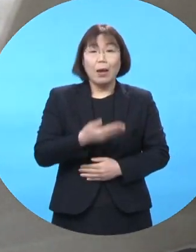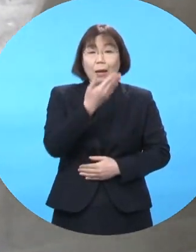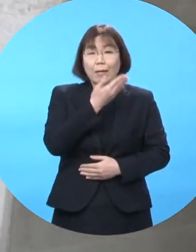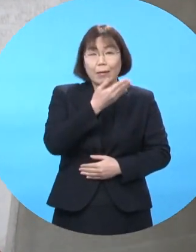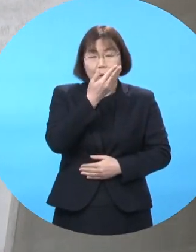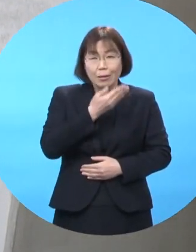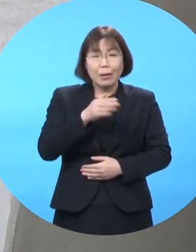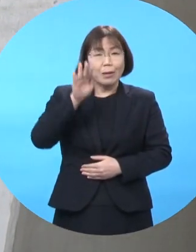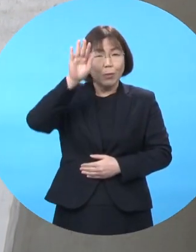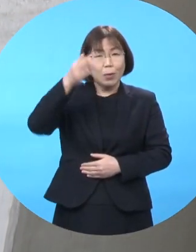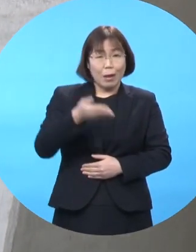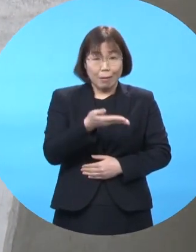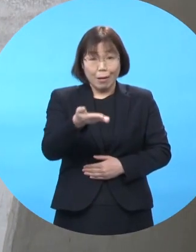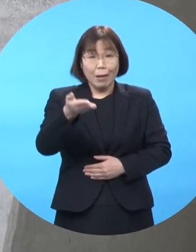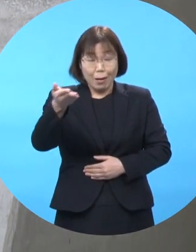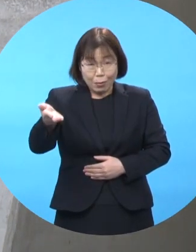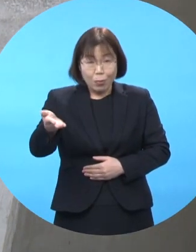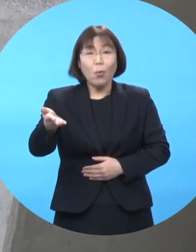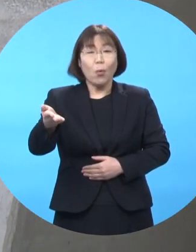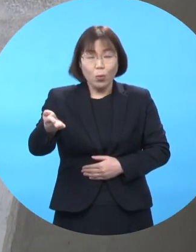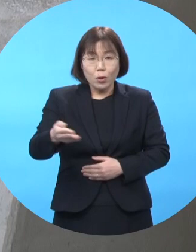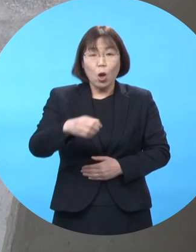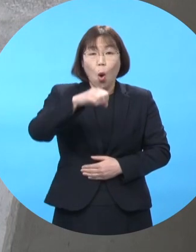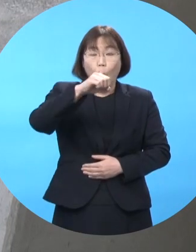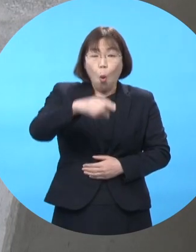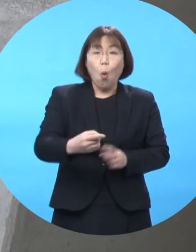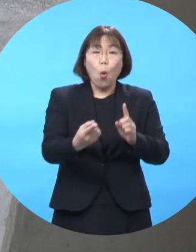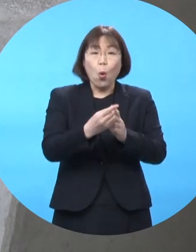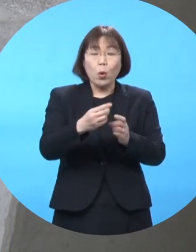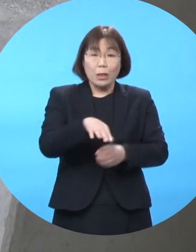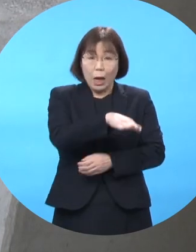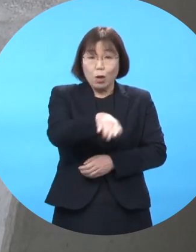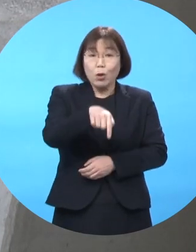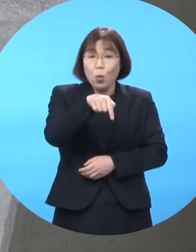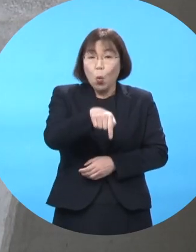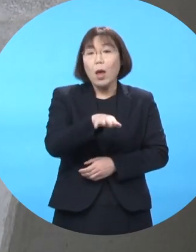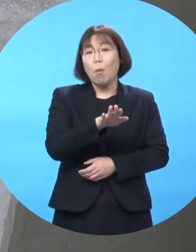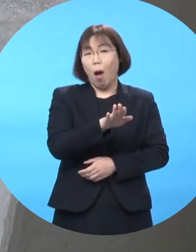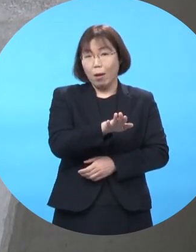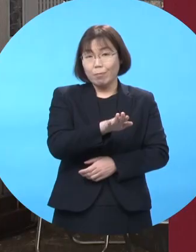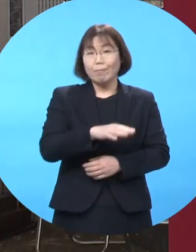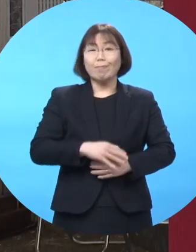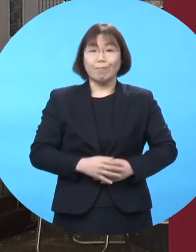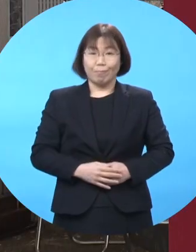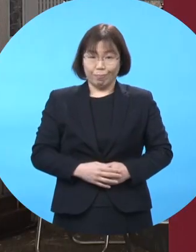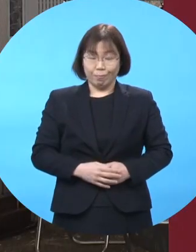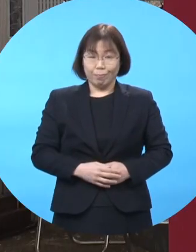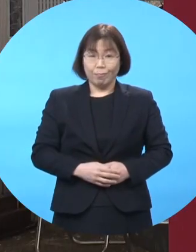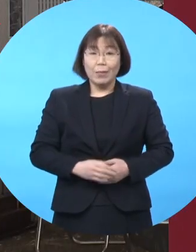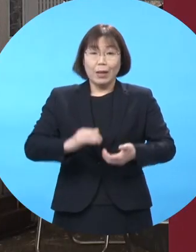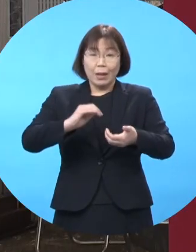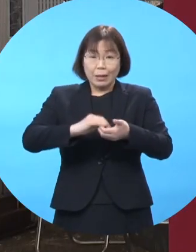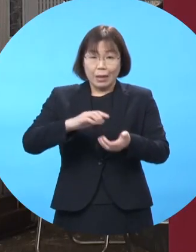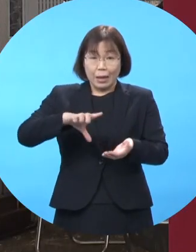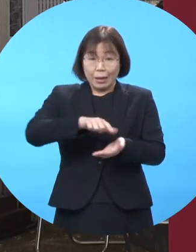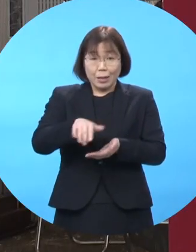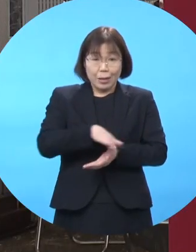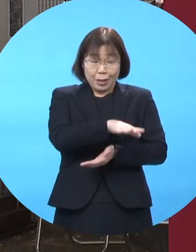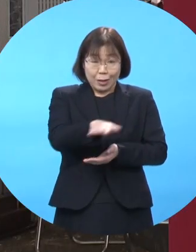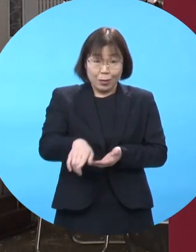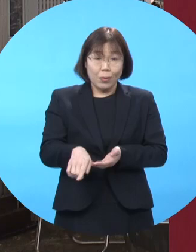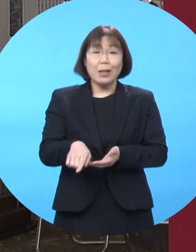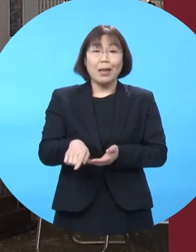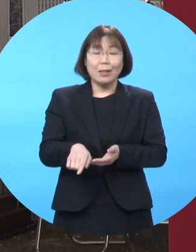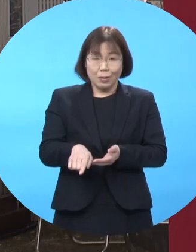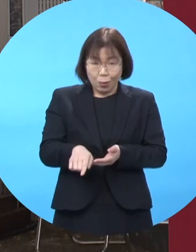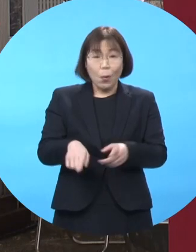を後世へと、その落合集落、そちらもあるわけでありましてね、ぜひ地域の皆さん方とともに